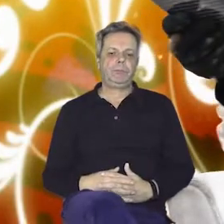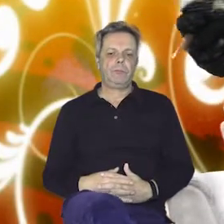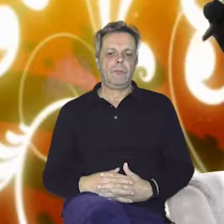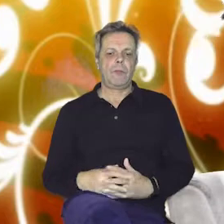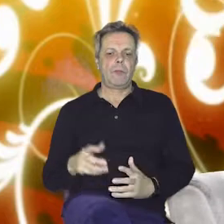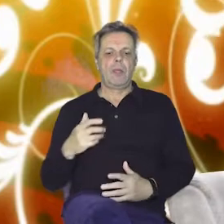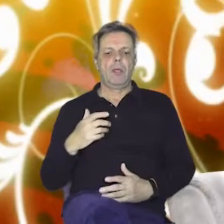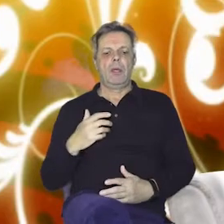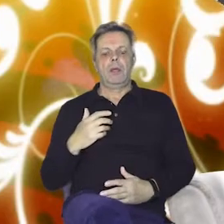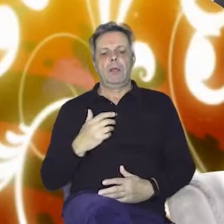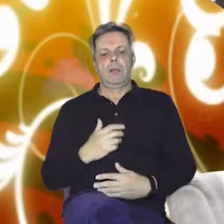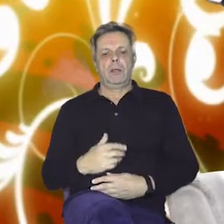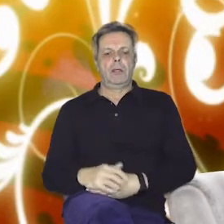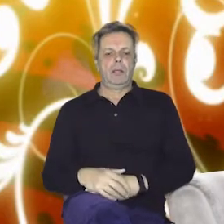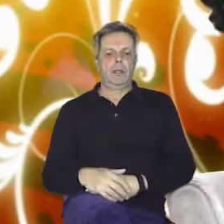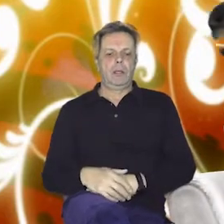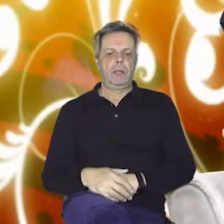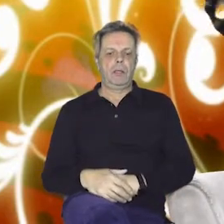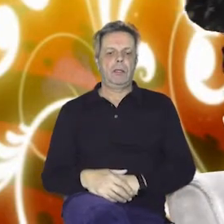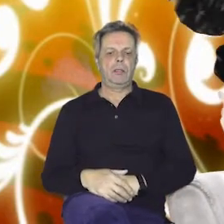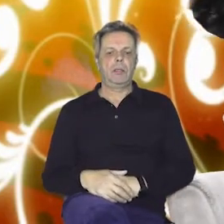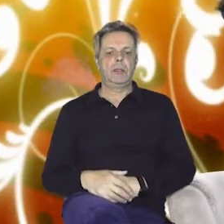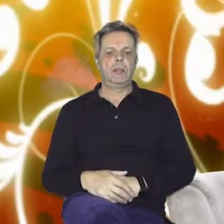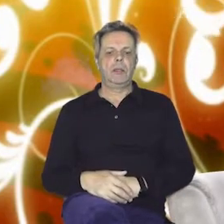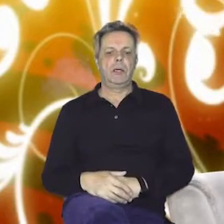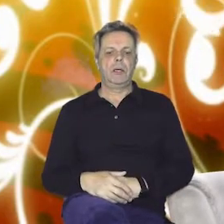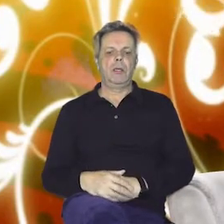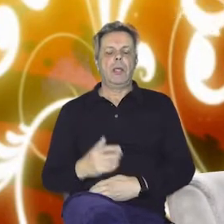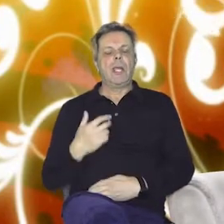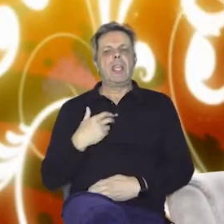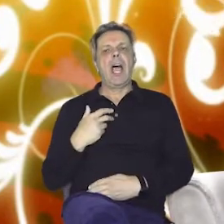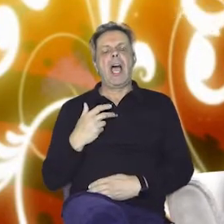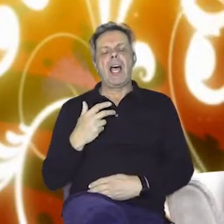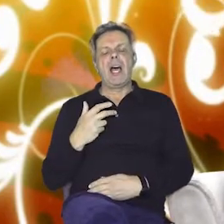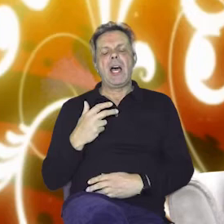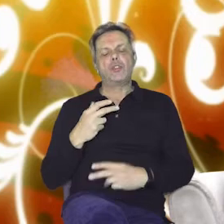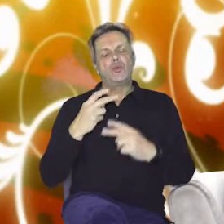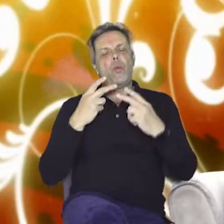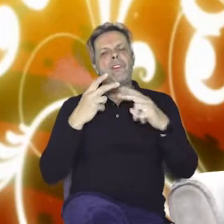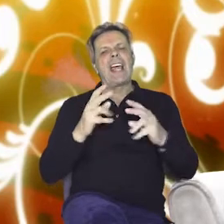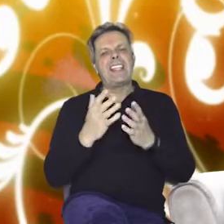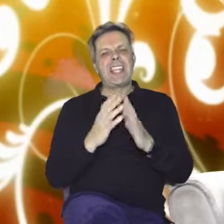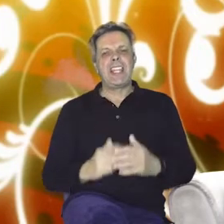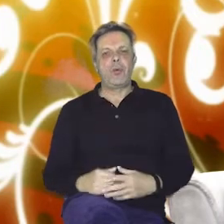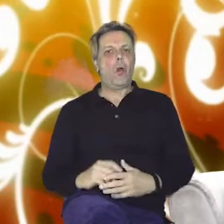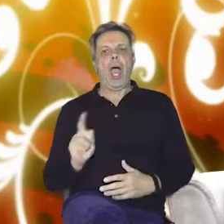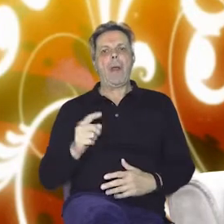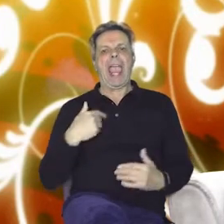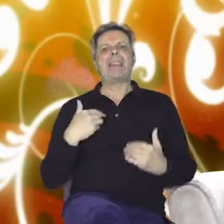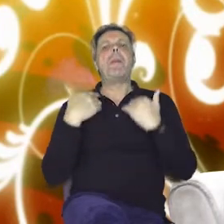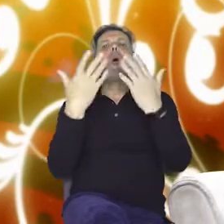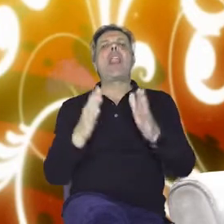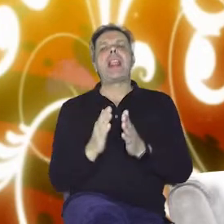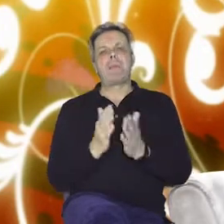je donio samo zbog toga da nešto iz nje pročitamo pa ću ti je vratiti. Ja imam... Zadrži je. O, pa to je velika